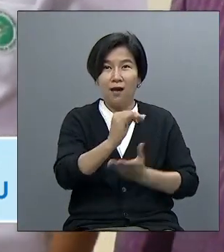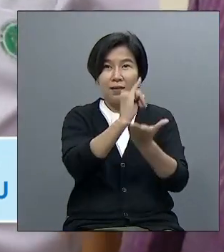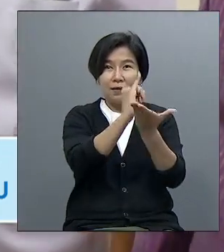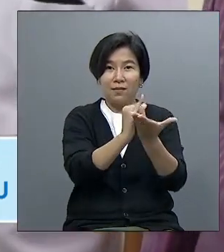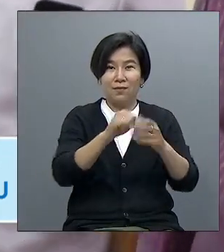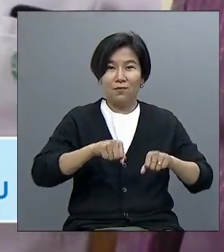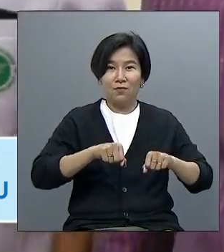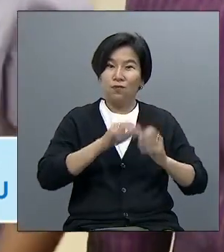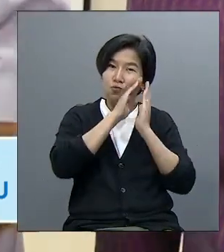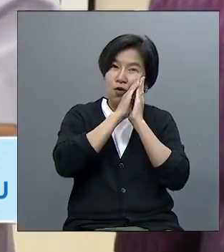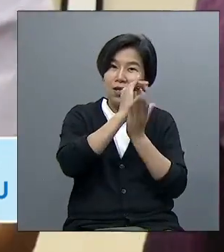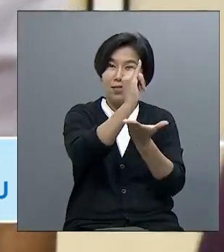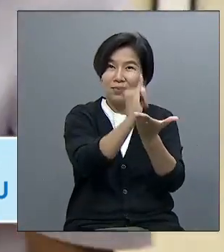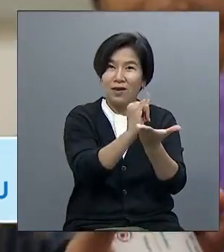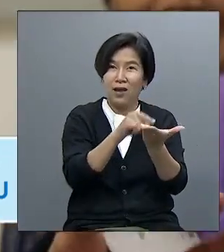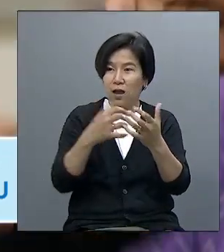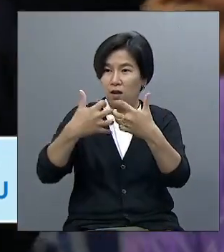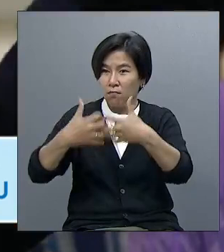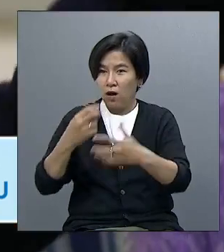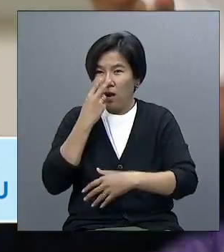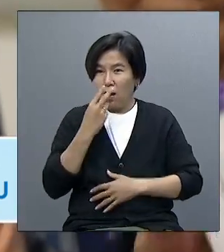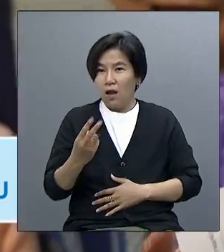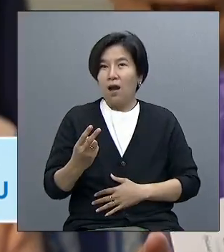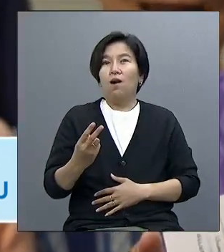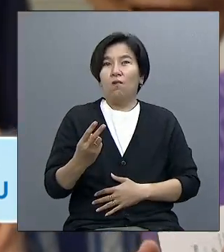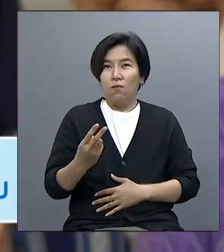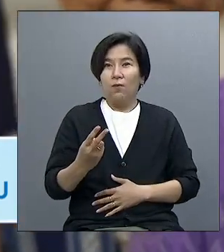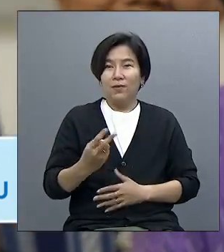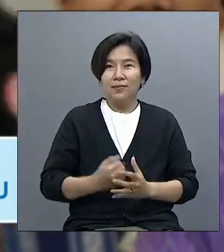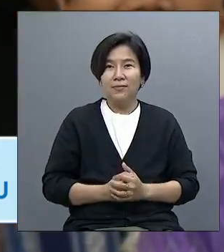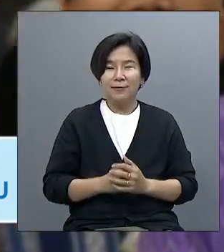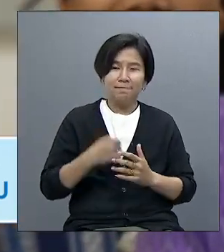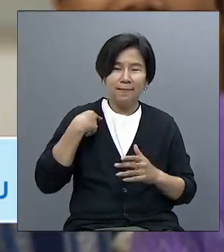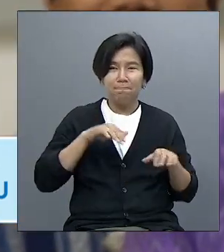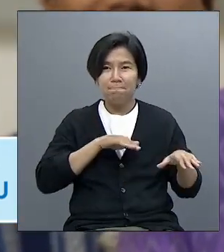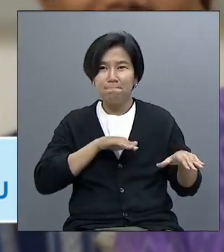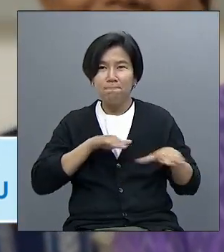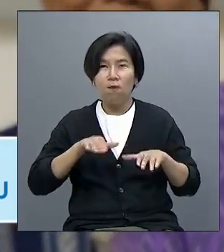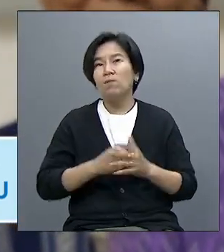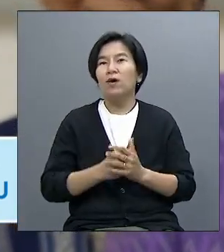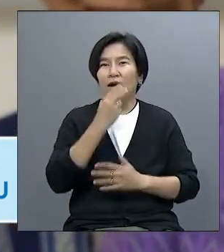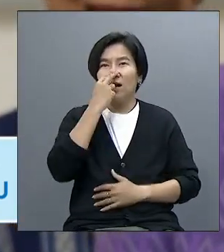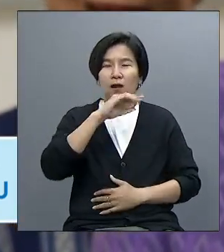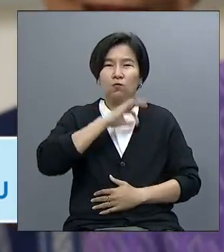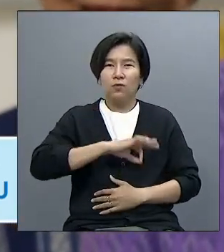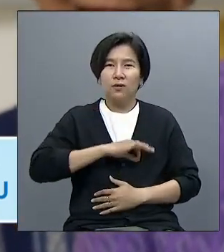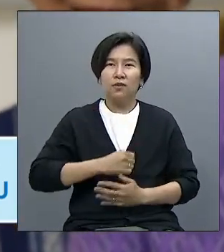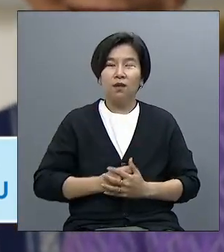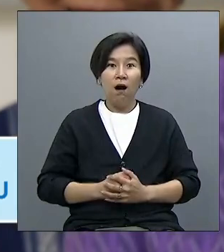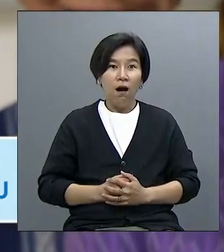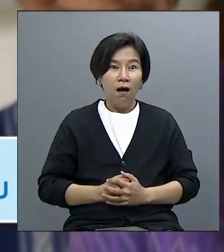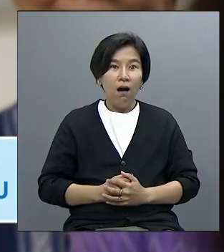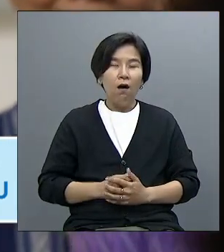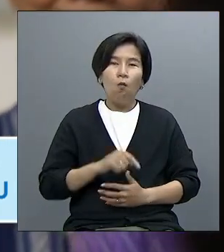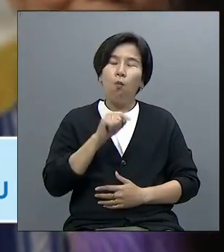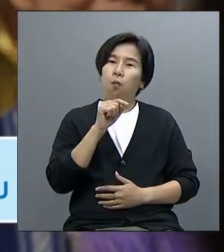รณ์เครื่องการให้การรักษาและช่วยชีวิตถูกติดตั้งและจัดวางในสภาพพร้อมใช้นะคะทำให้คุณโตโน่ถึงกับตะลึงค่ะคุณผู้ช